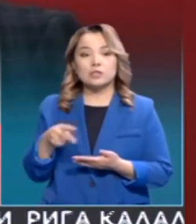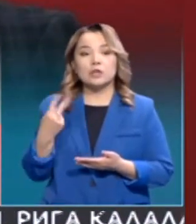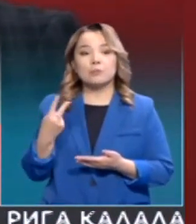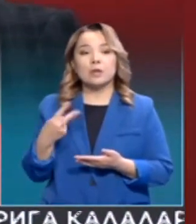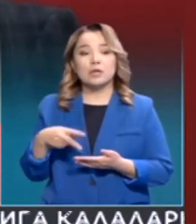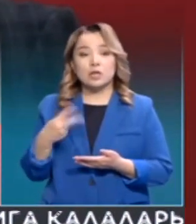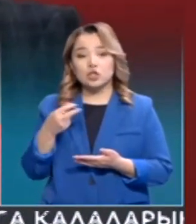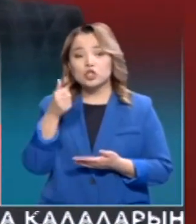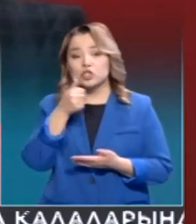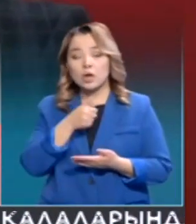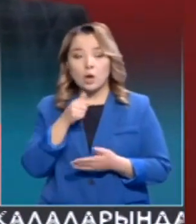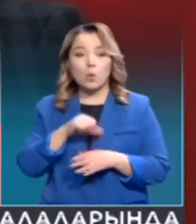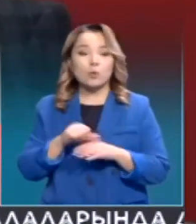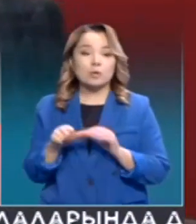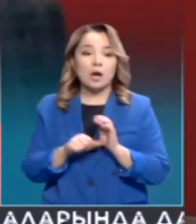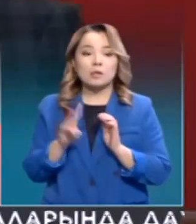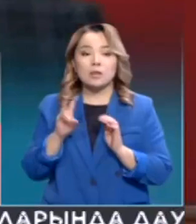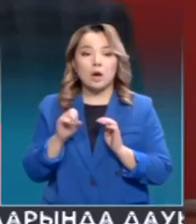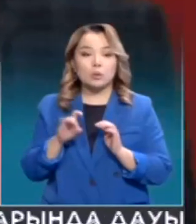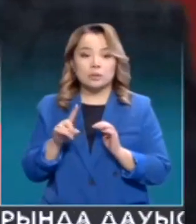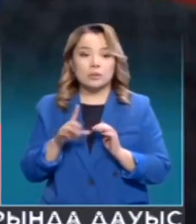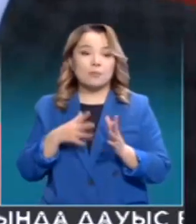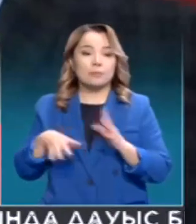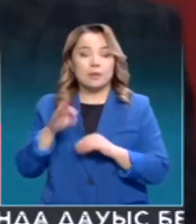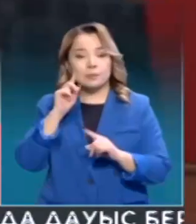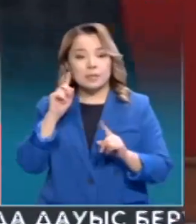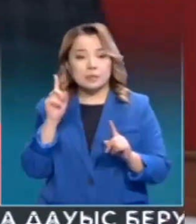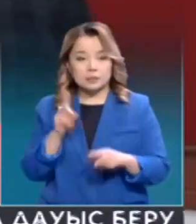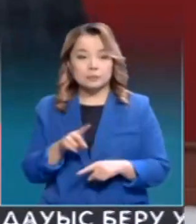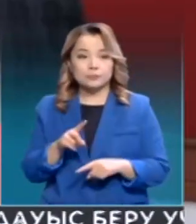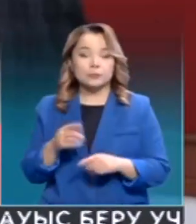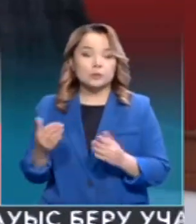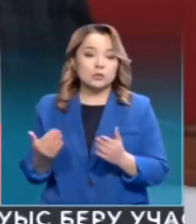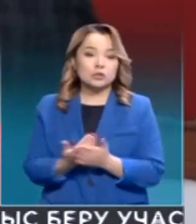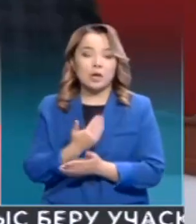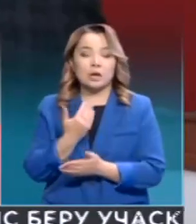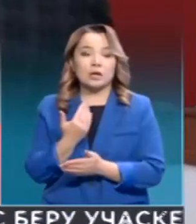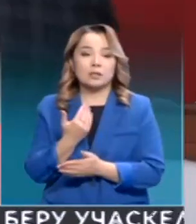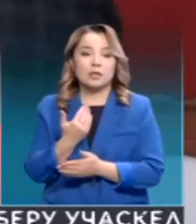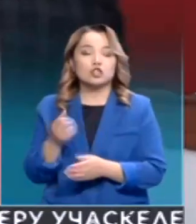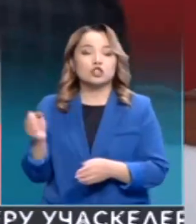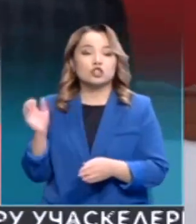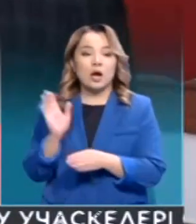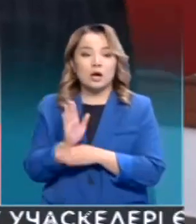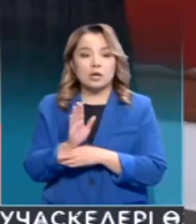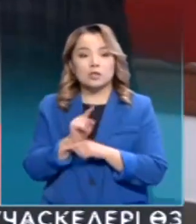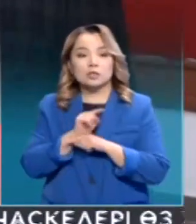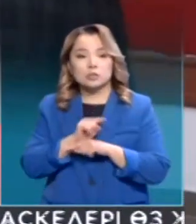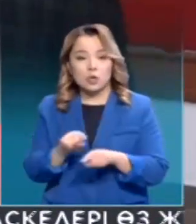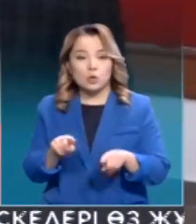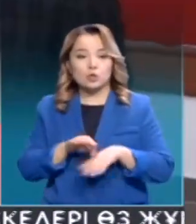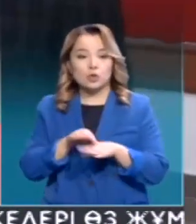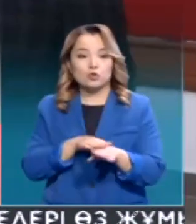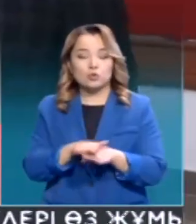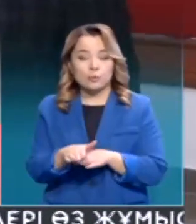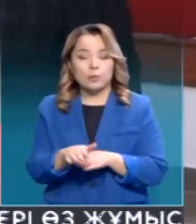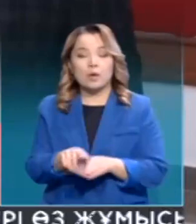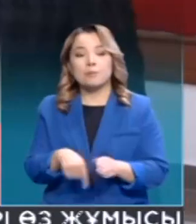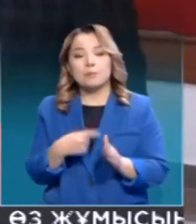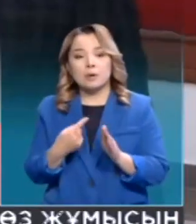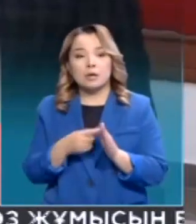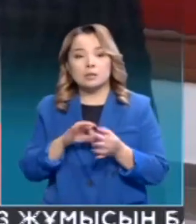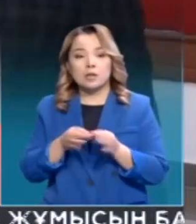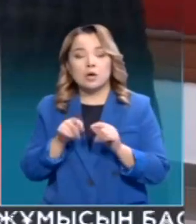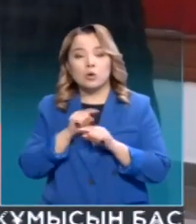2022 жылдың 16 наурызында өздеріңізге белгілі жаңару мен жаңғыру жол мәселесіне